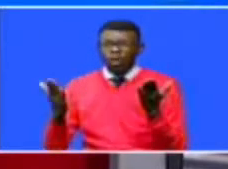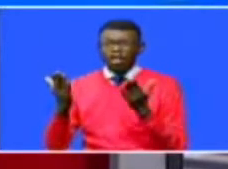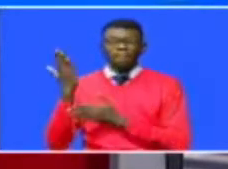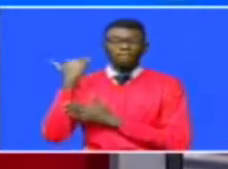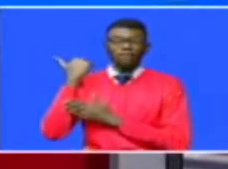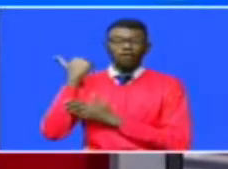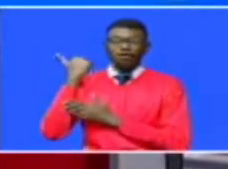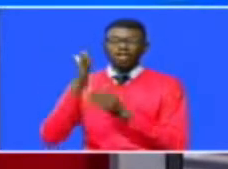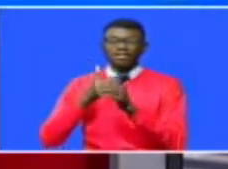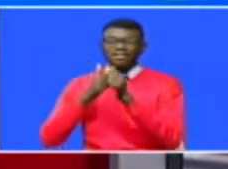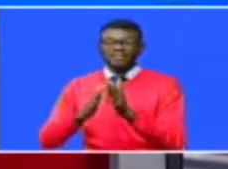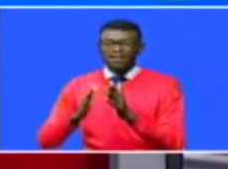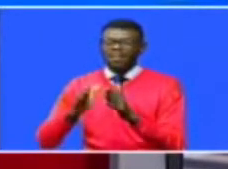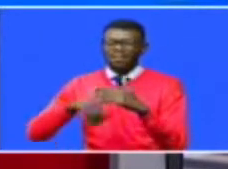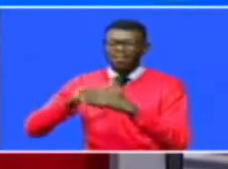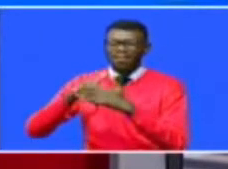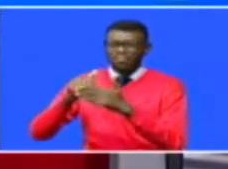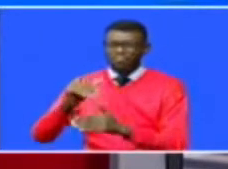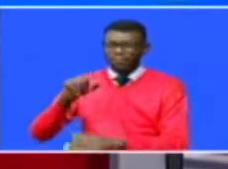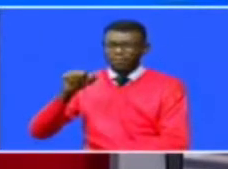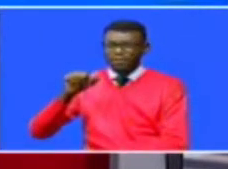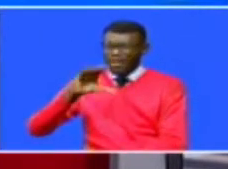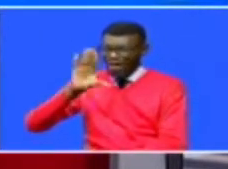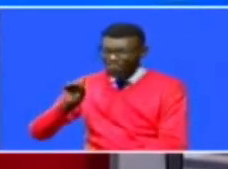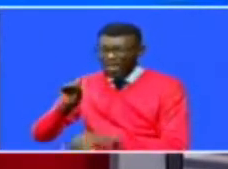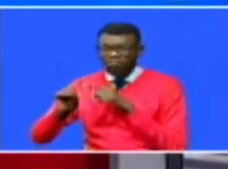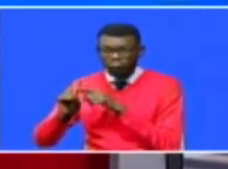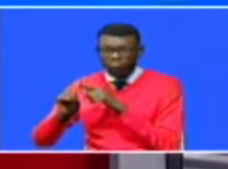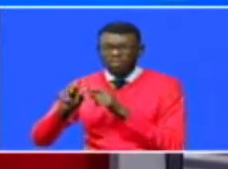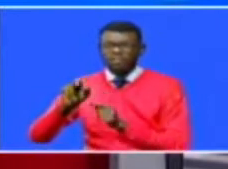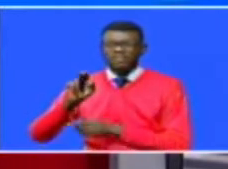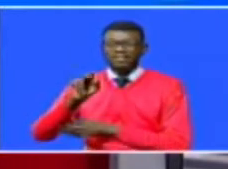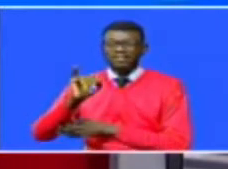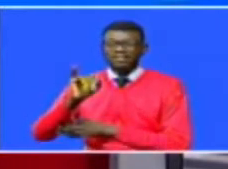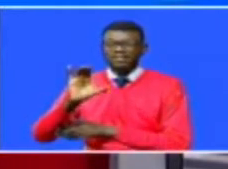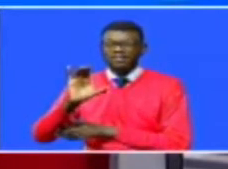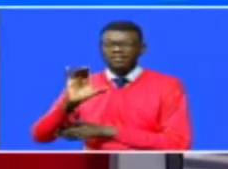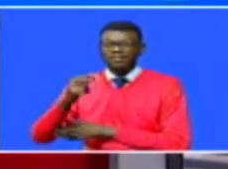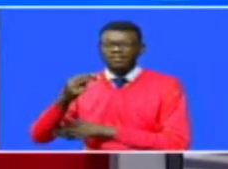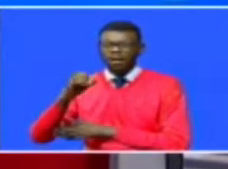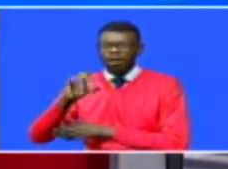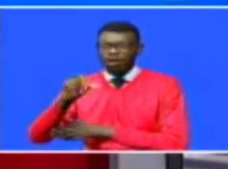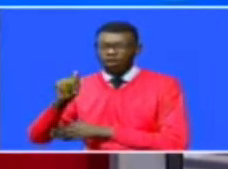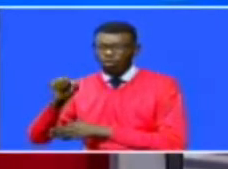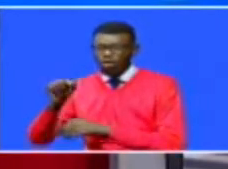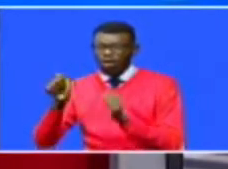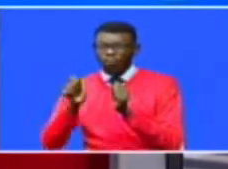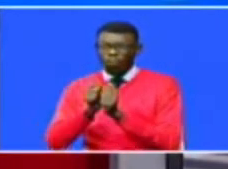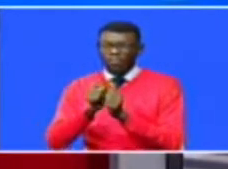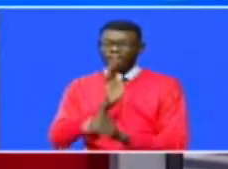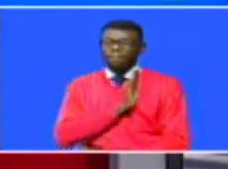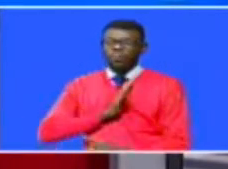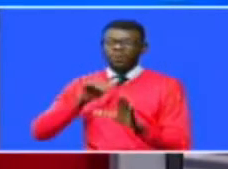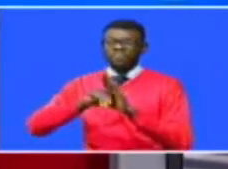shirikisho la soka barani Afrika ama Afrika Mashariki Nicholas Musonye na mwanachama wa bodi ya Bandari FC